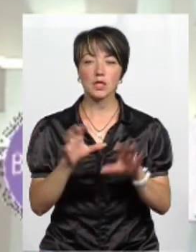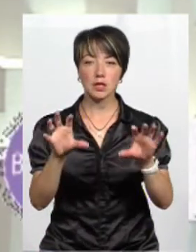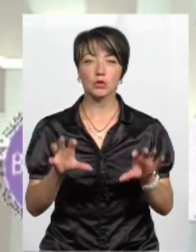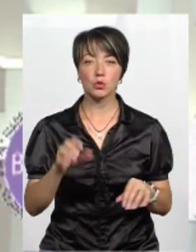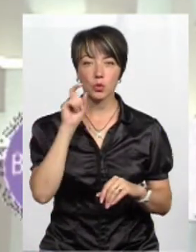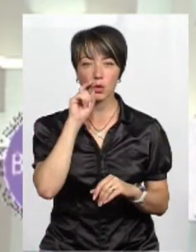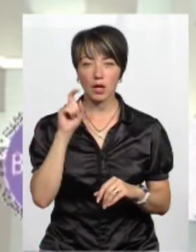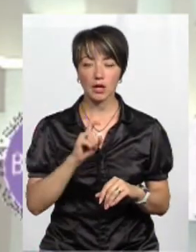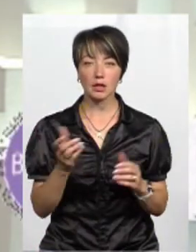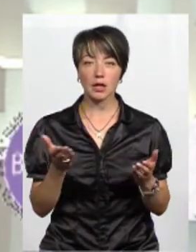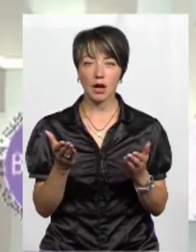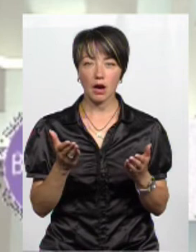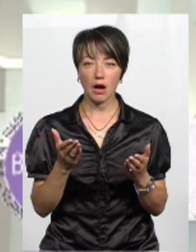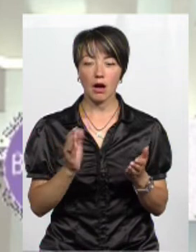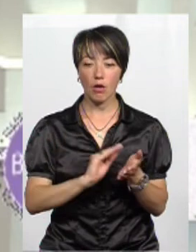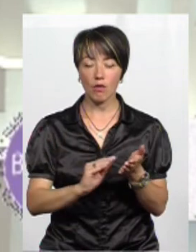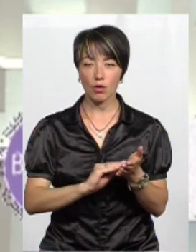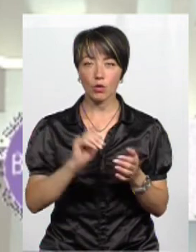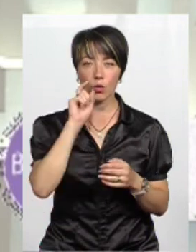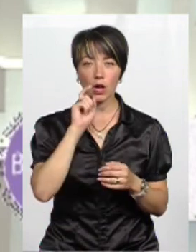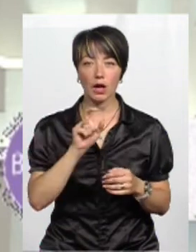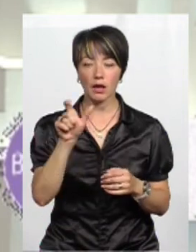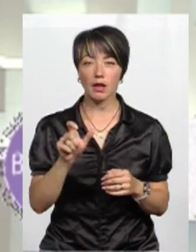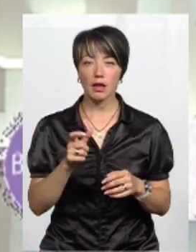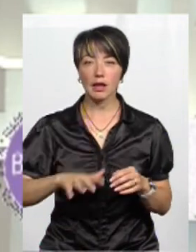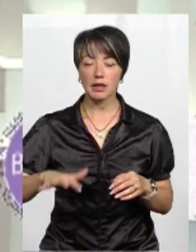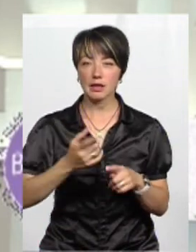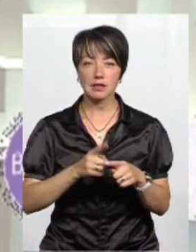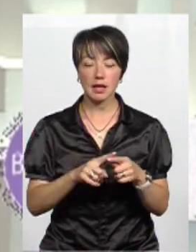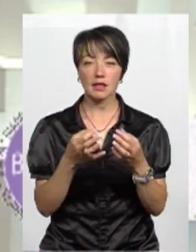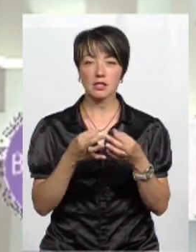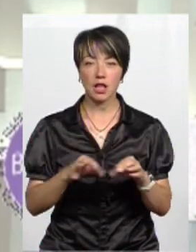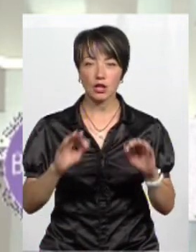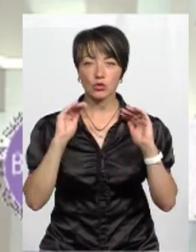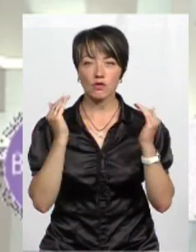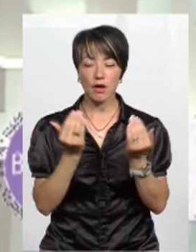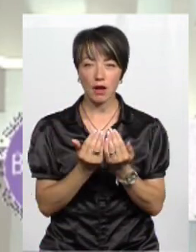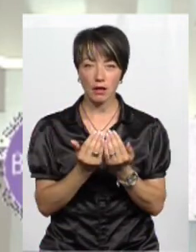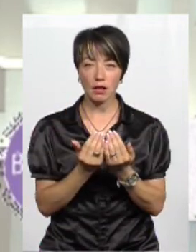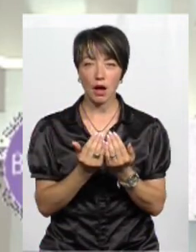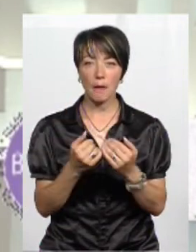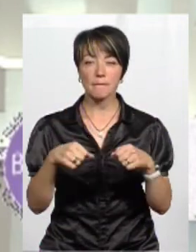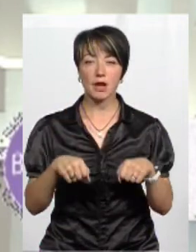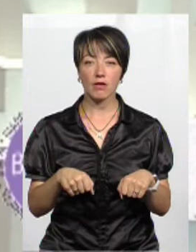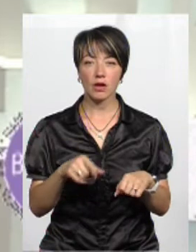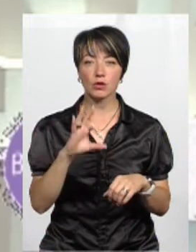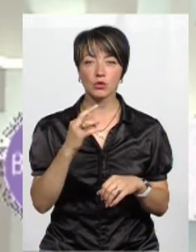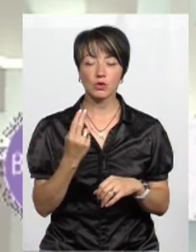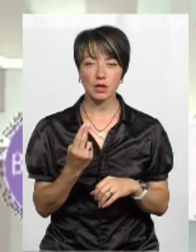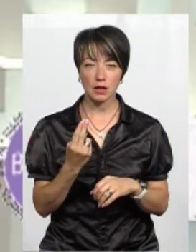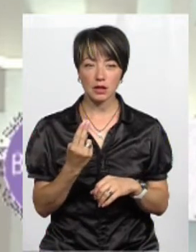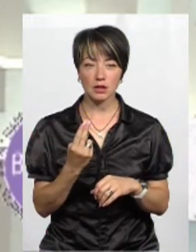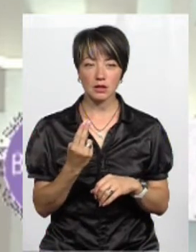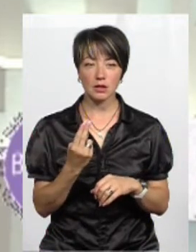Конституції України, яка говорить, що Україна – це незалежна, суверенна, правова,